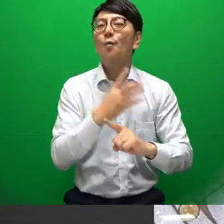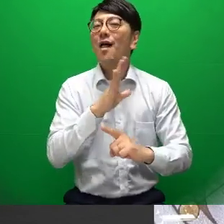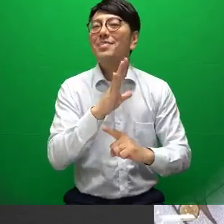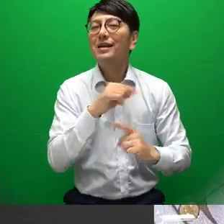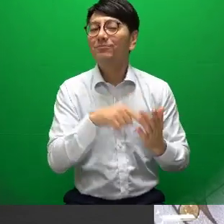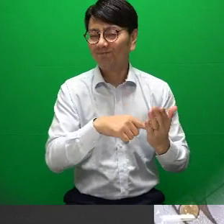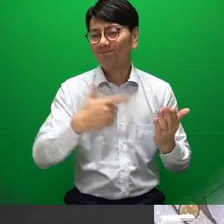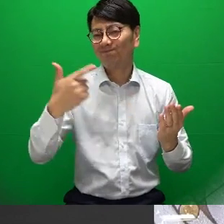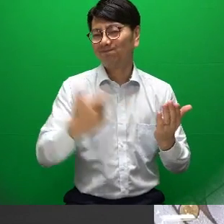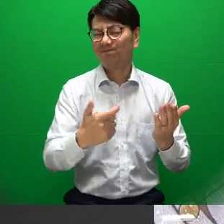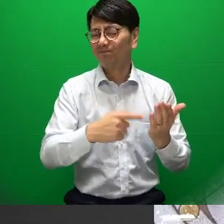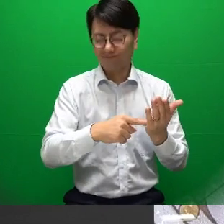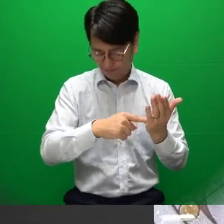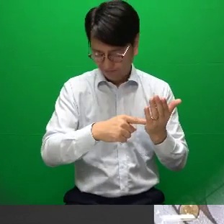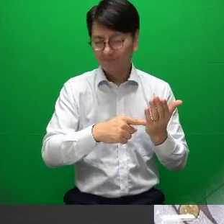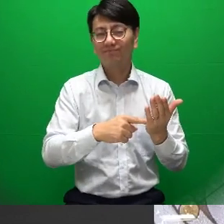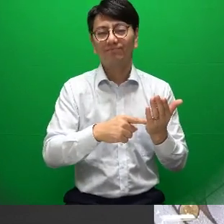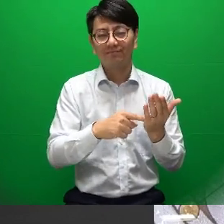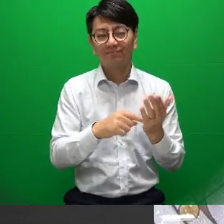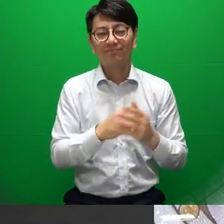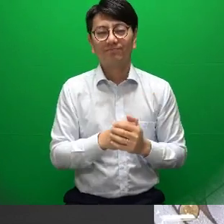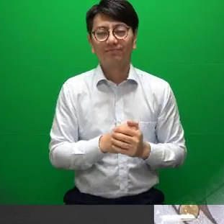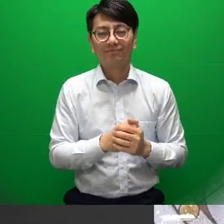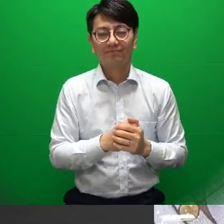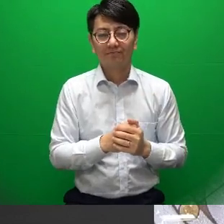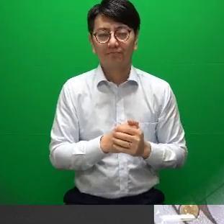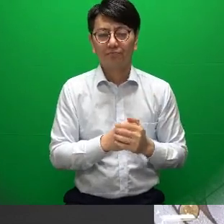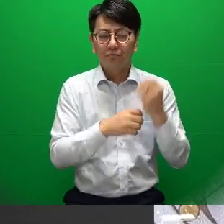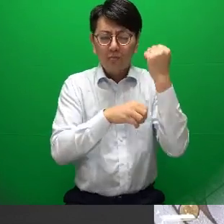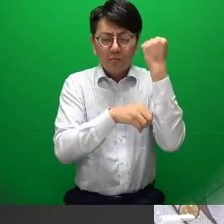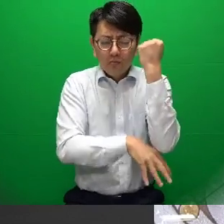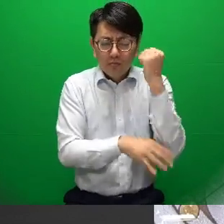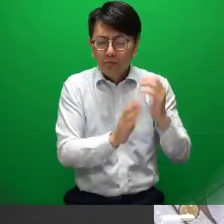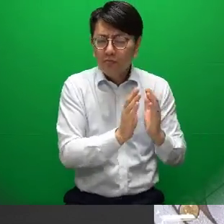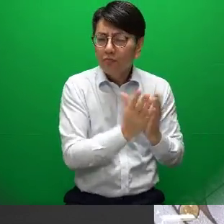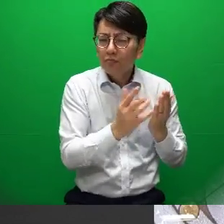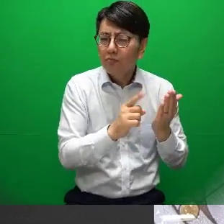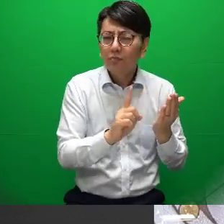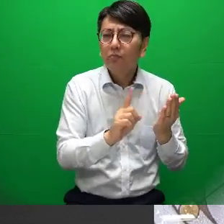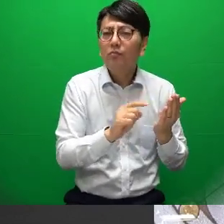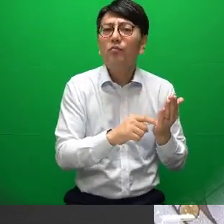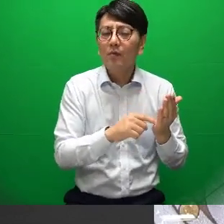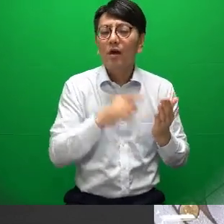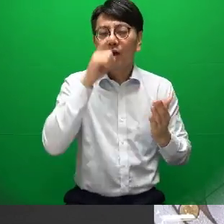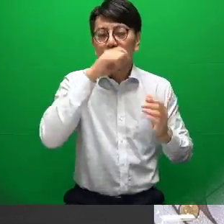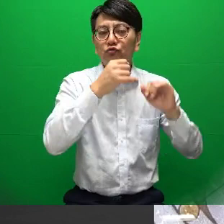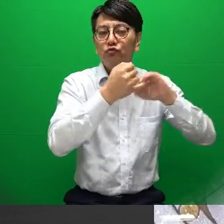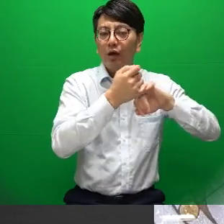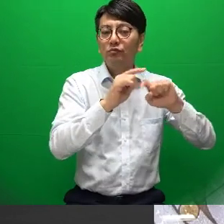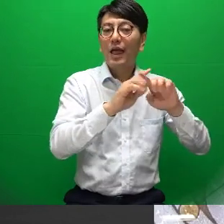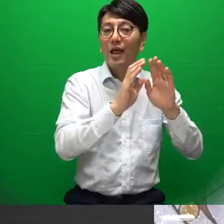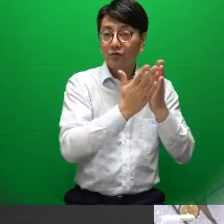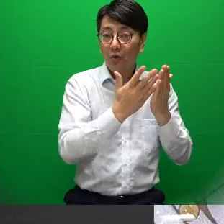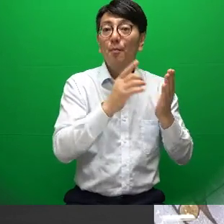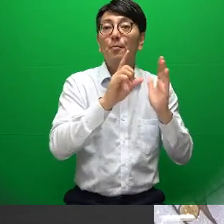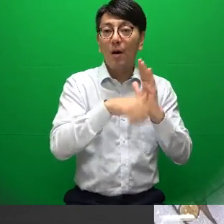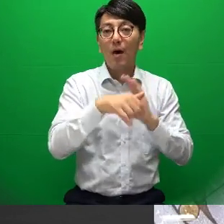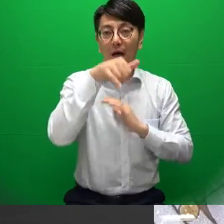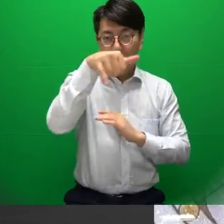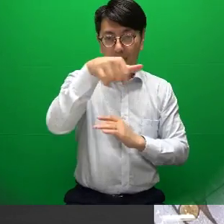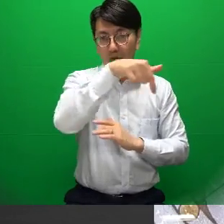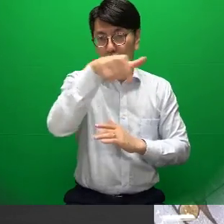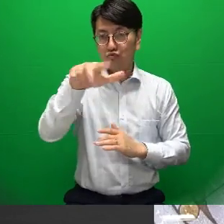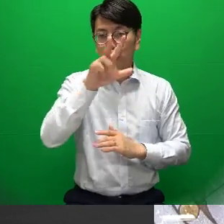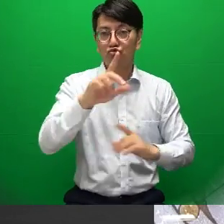原点は変わりません原点というと旧約聖書はヘブル語で書かれてい